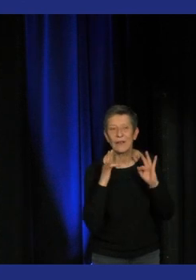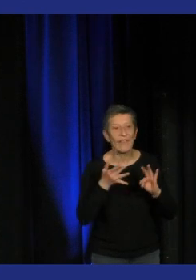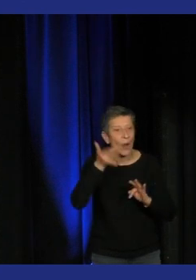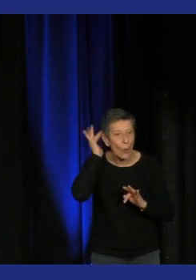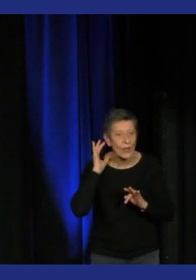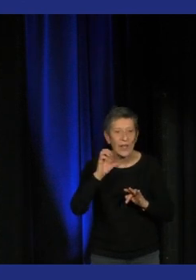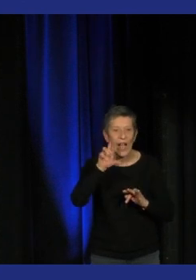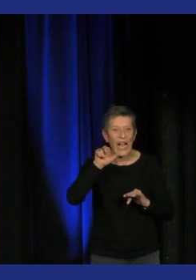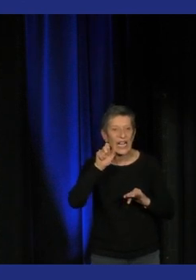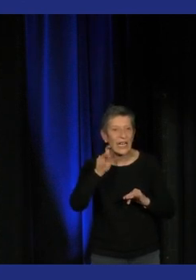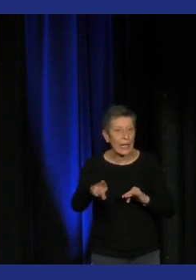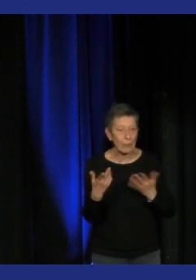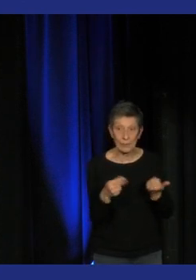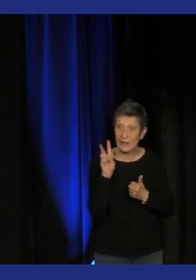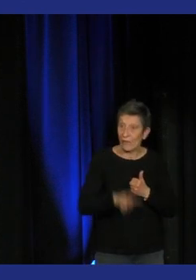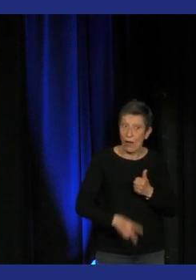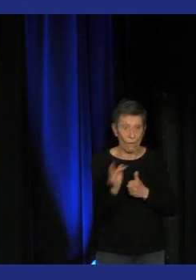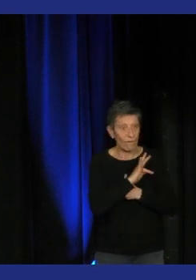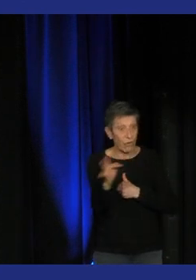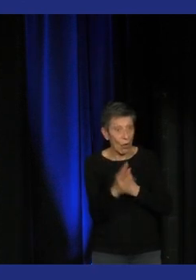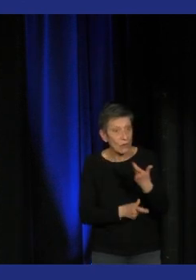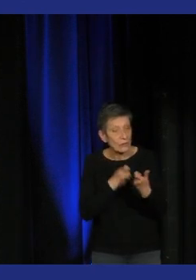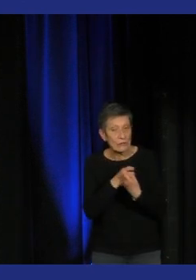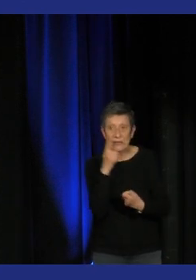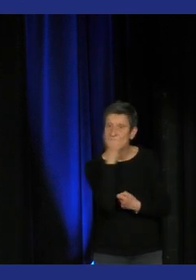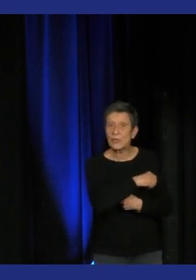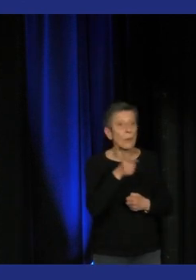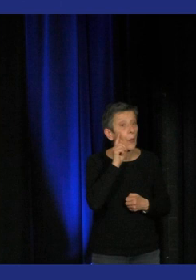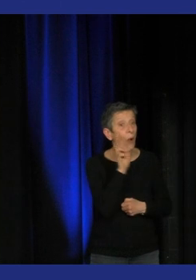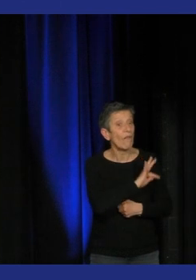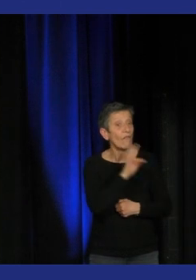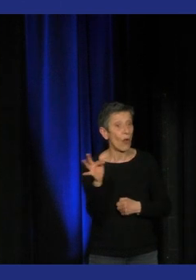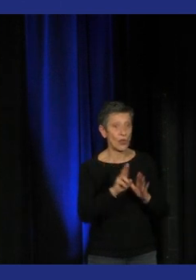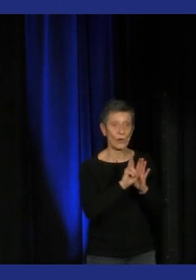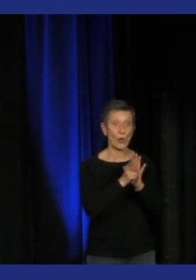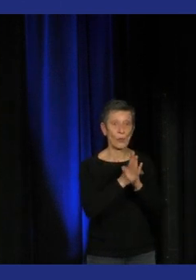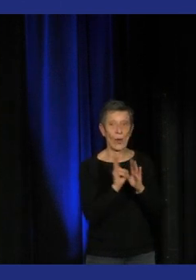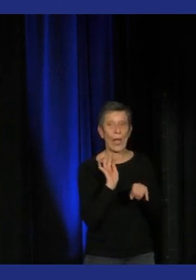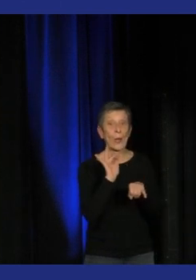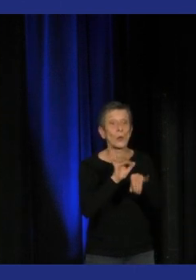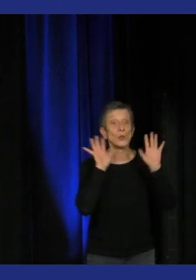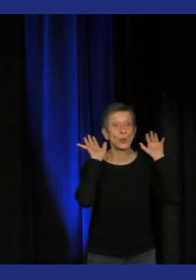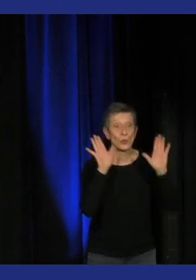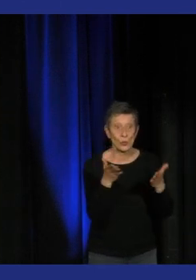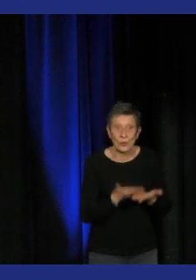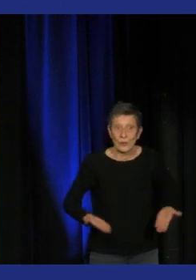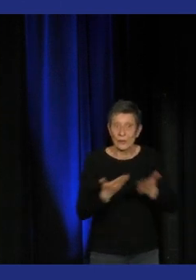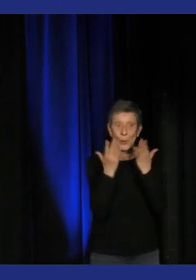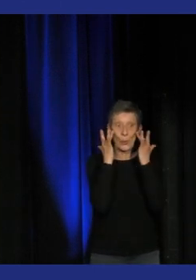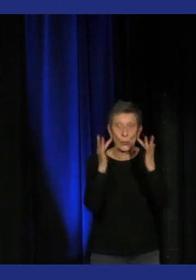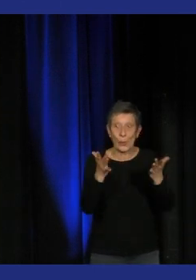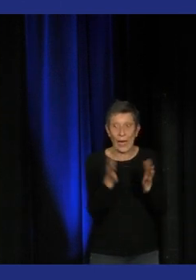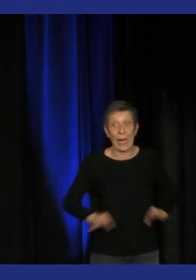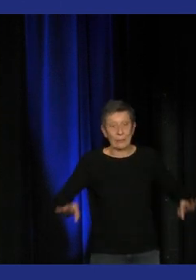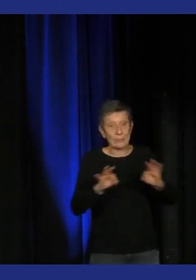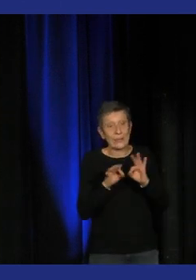transposer dans un contexte français parce que quand on touche au vocabulaire, c'est aussi lié à un contexte culturel d'un pays